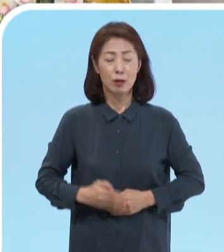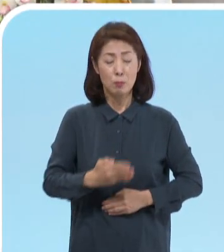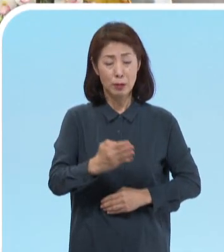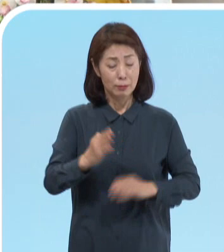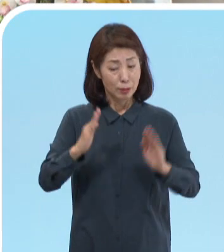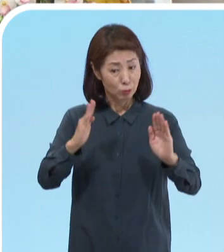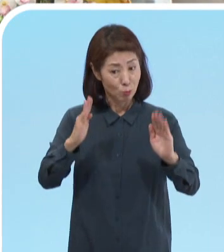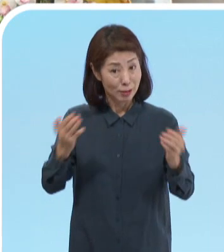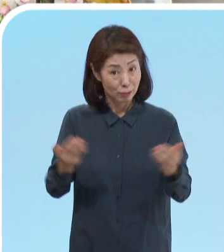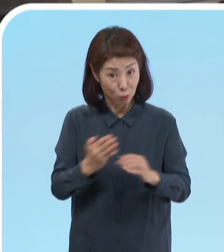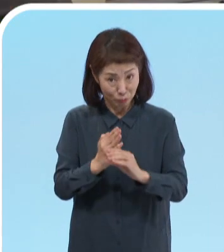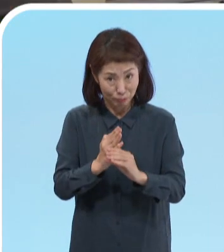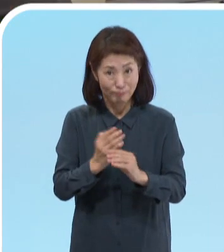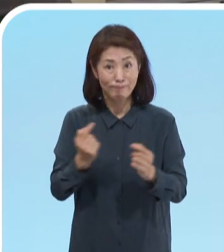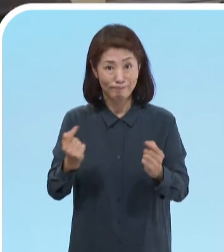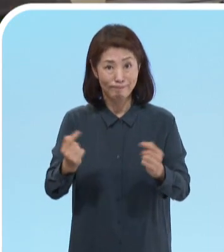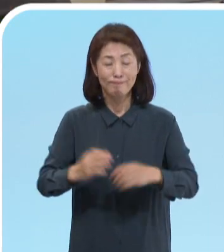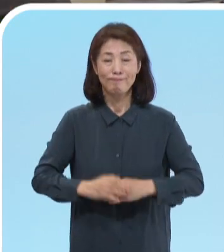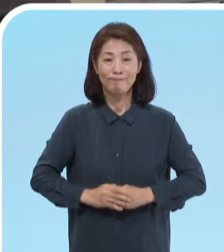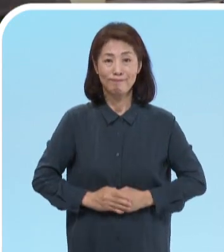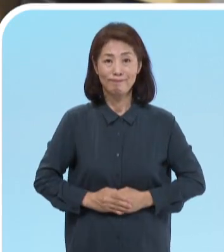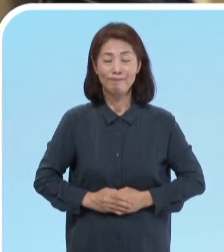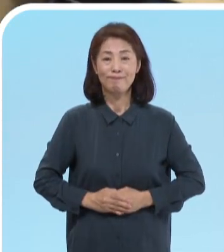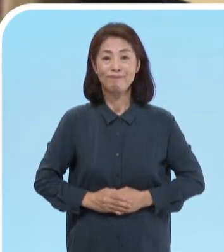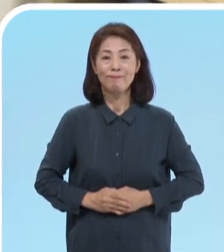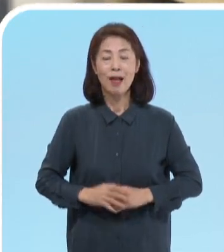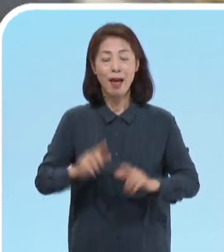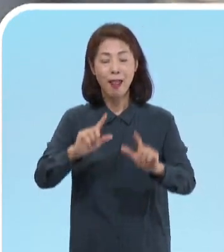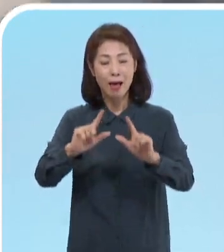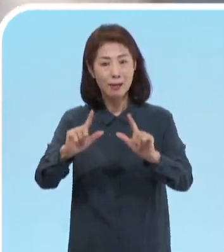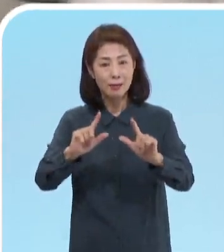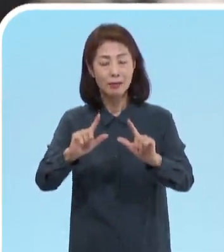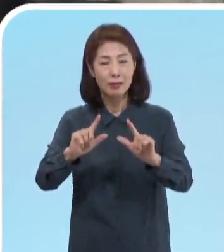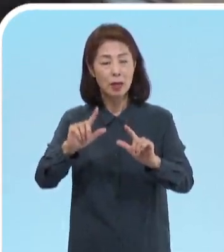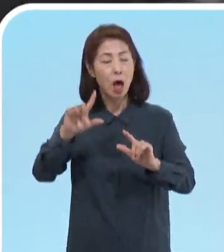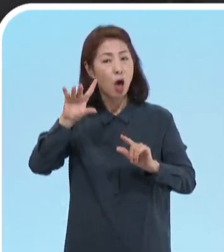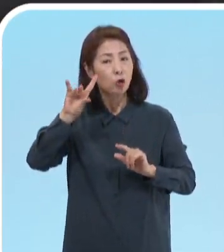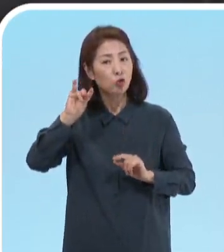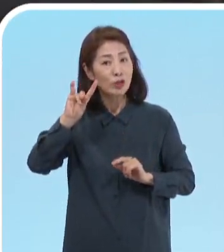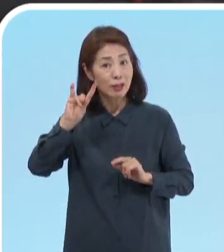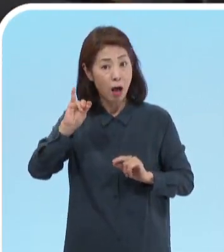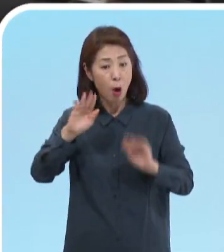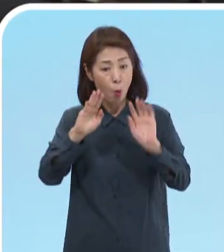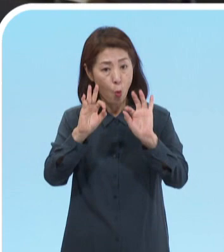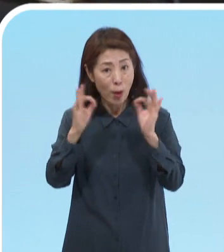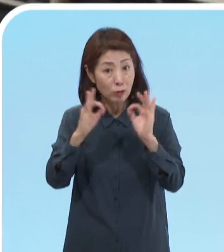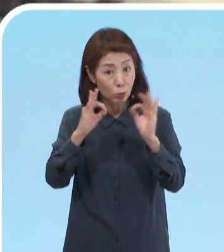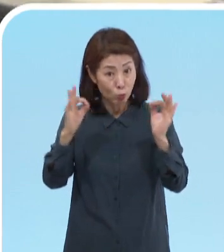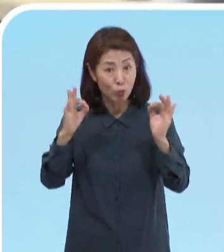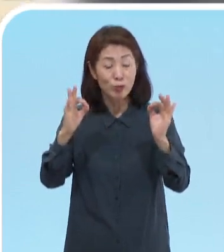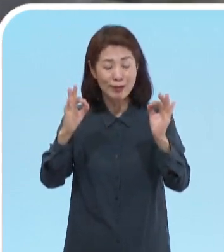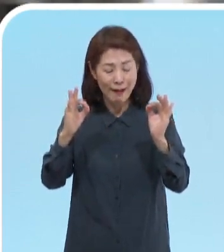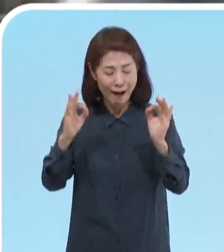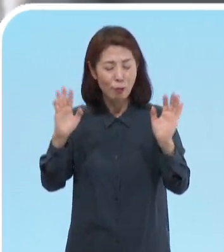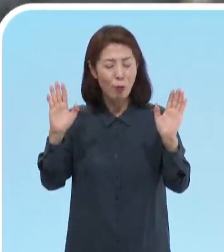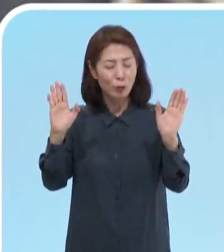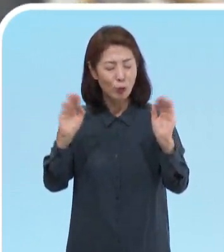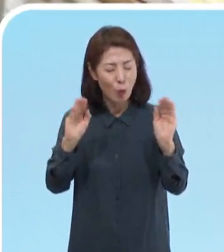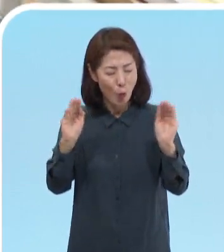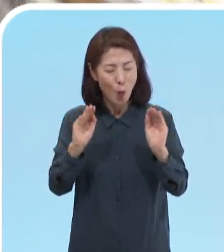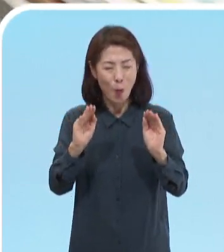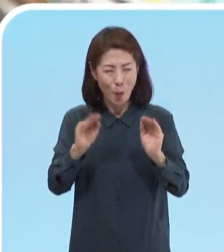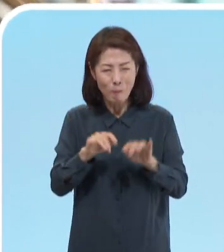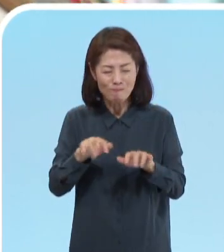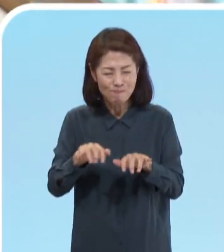生懸命仕事、 ね、仕事をしている最中です、 はい、 LINE、Twitter、Facebook、 はい はい、更新したりも してます。全て総合力